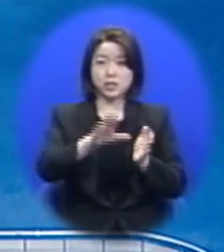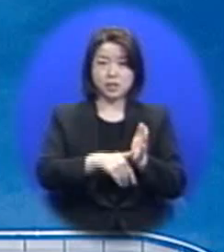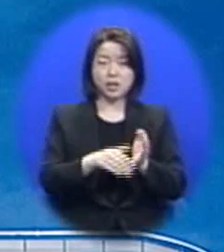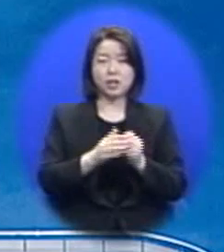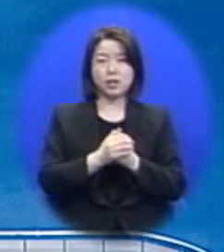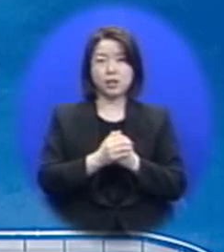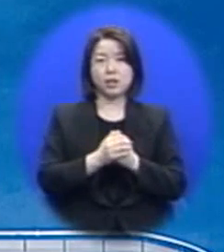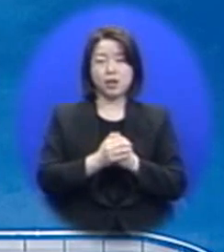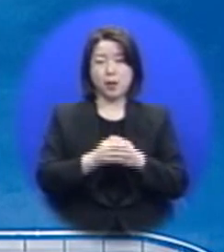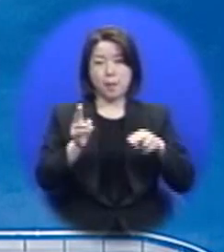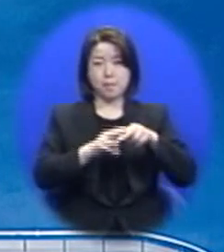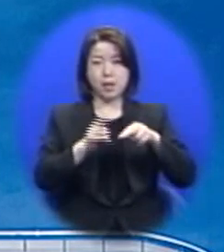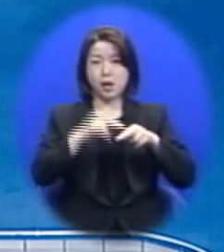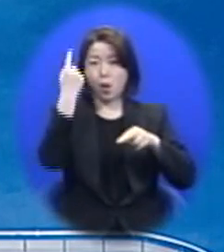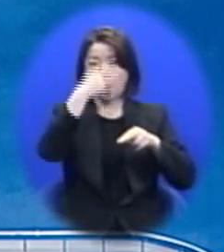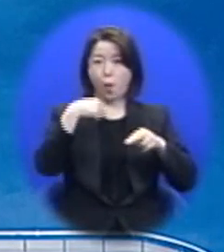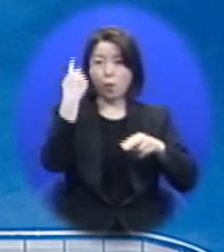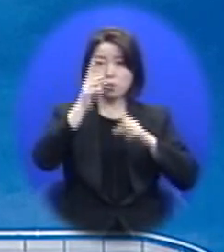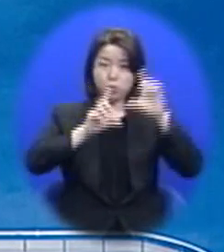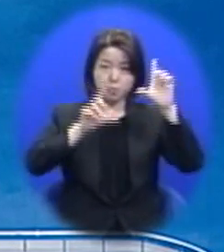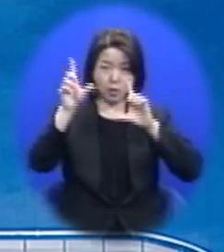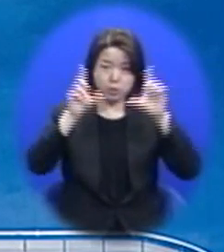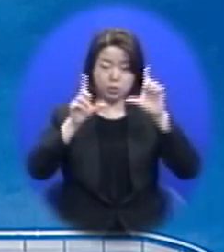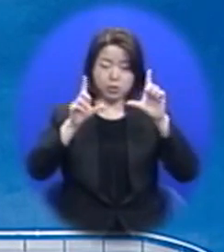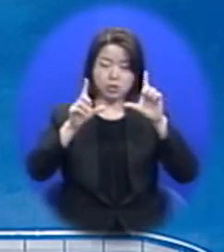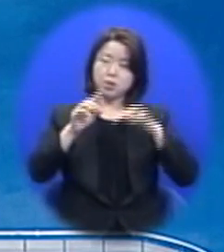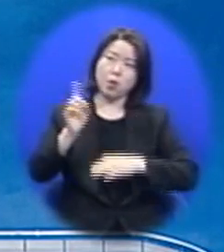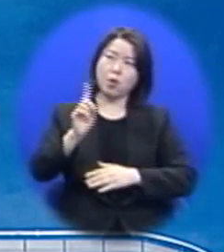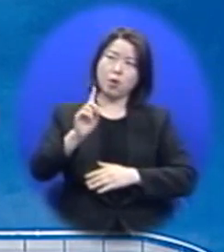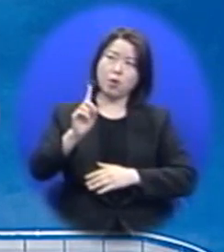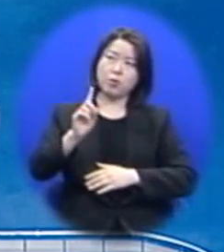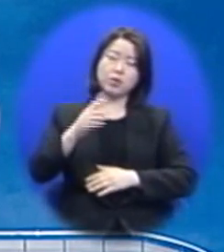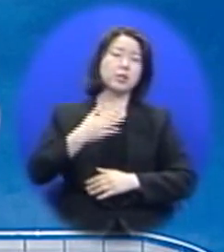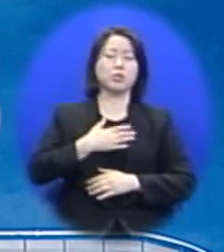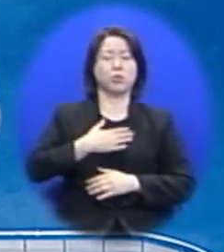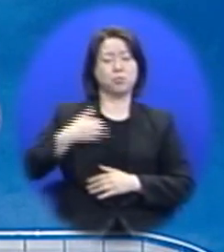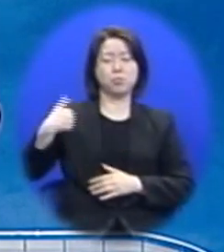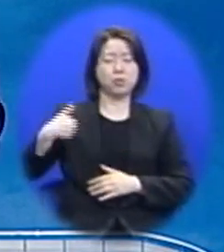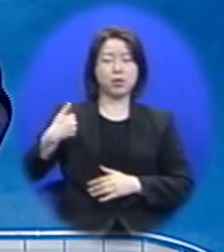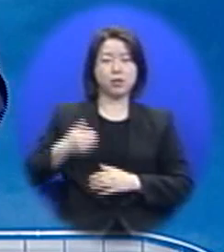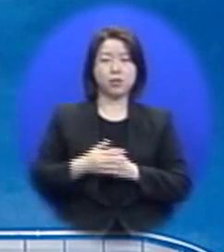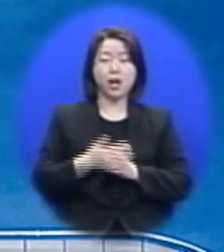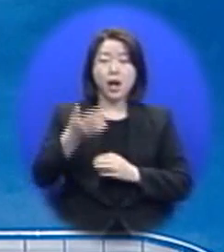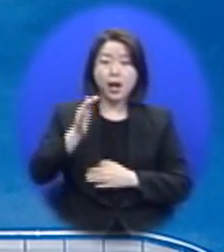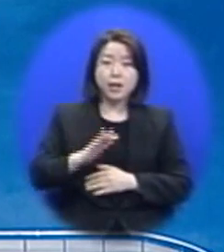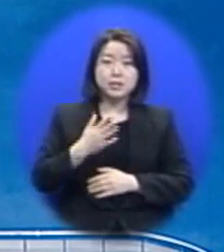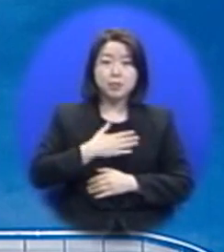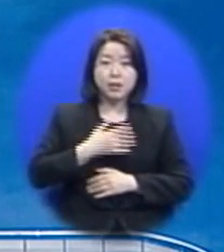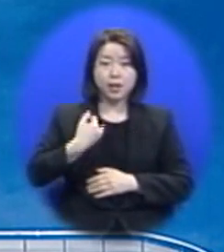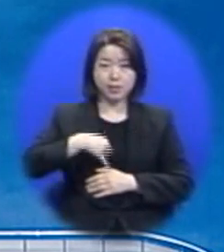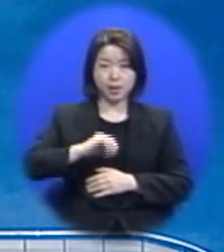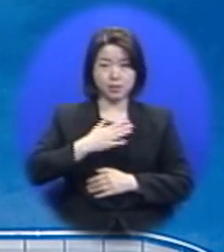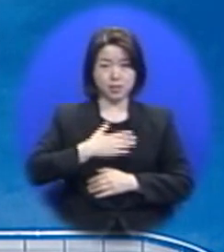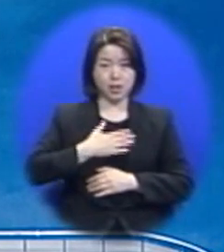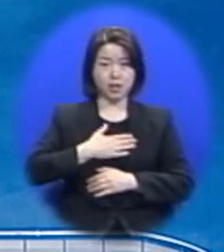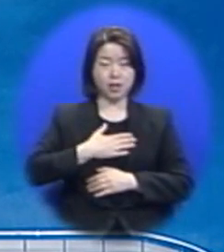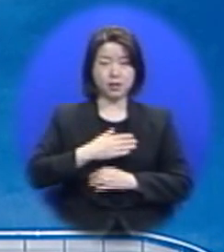매를 들었을 때 제 얼굴 표정이 어땠는지는 저는 모르죠. 그러나 저희 딸은 알아요.